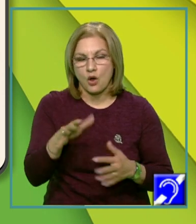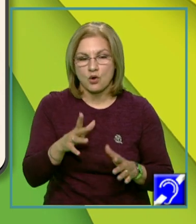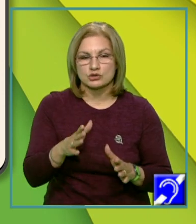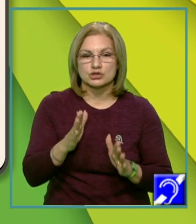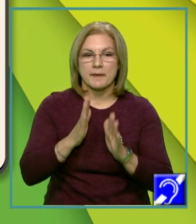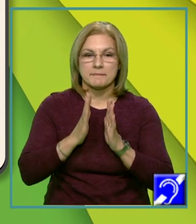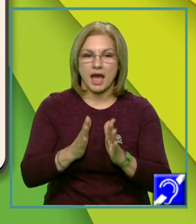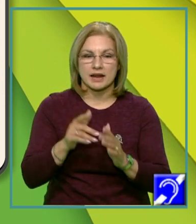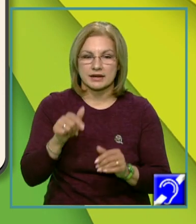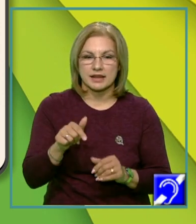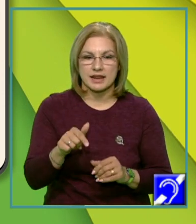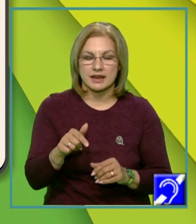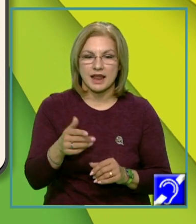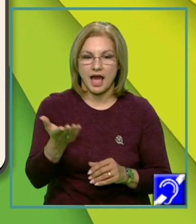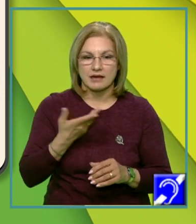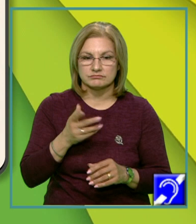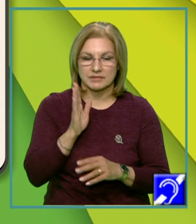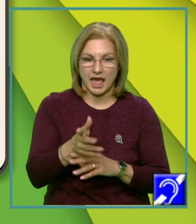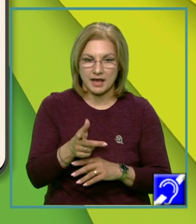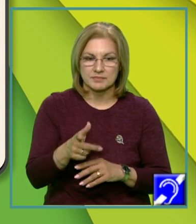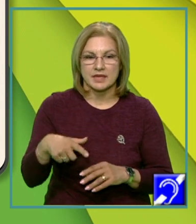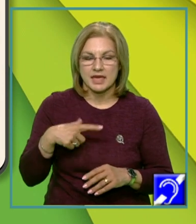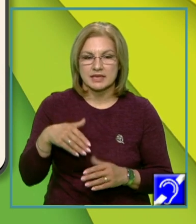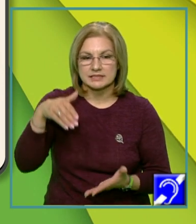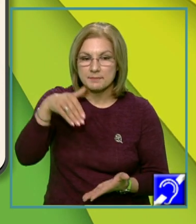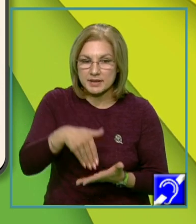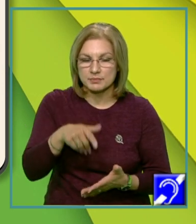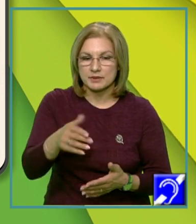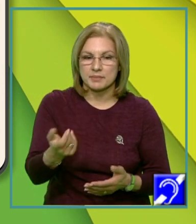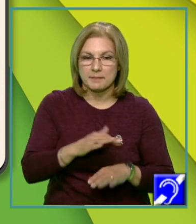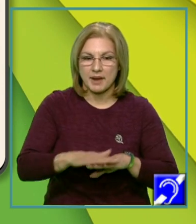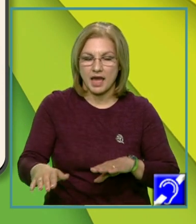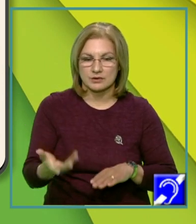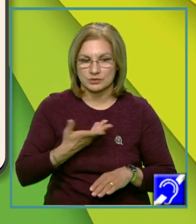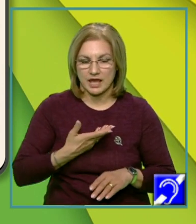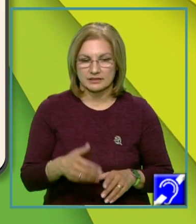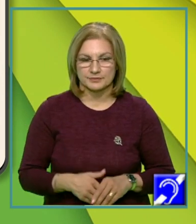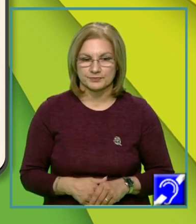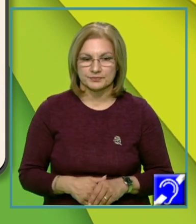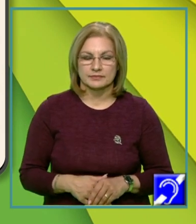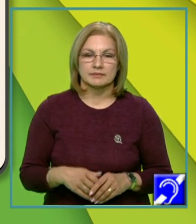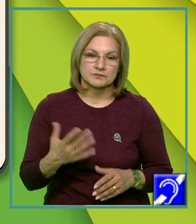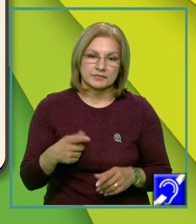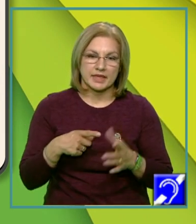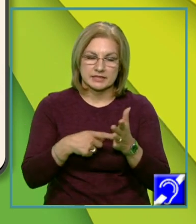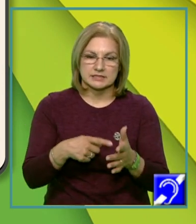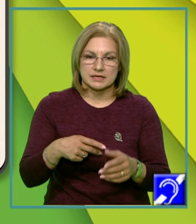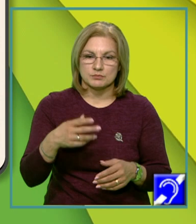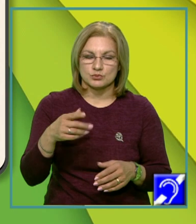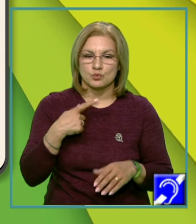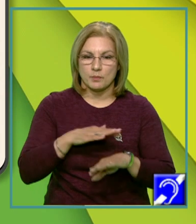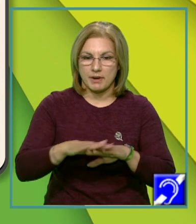paralelă la dreapta dată este perpendiculară pe planul dat Da avem un plan alfa